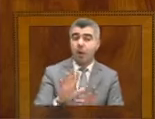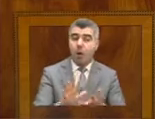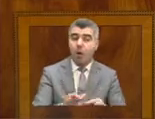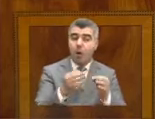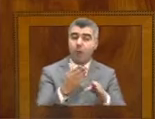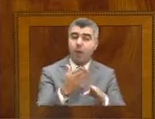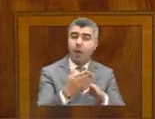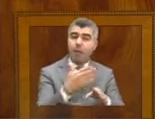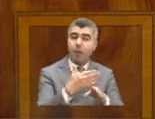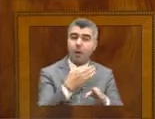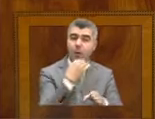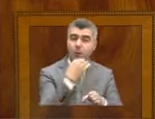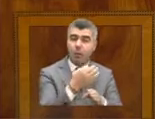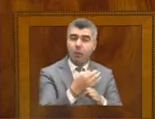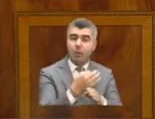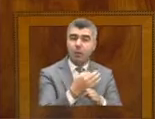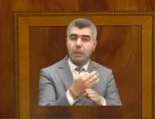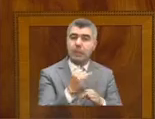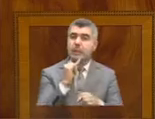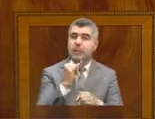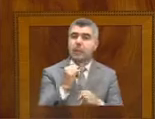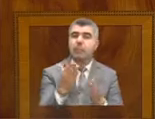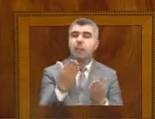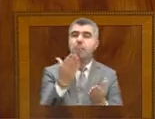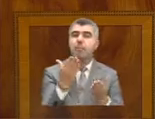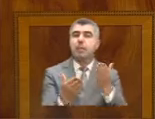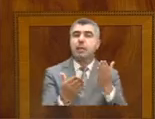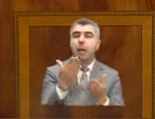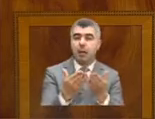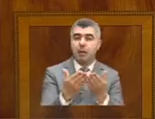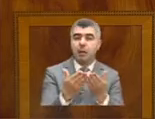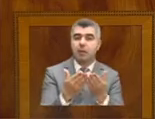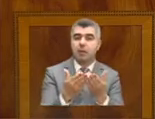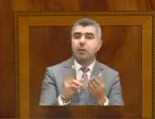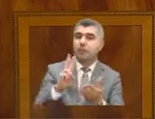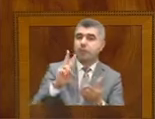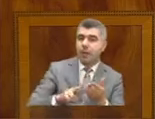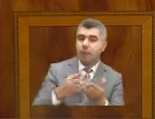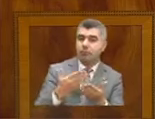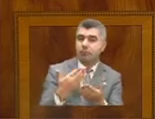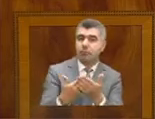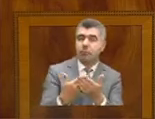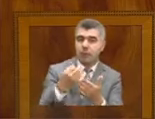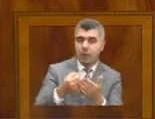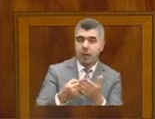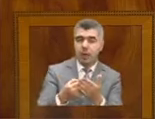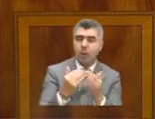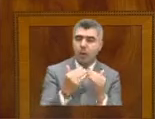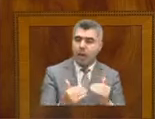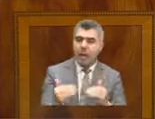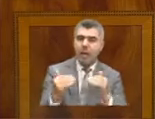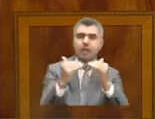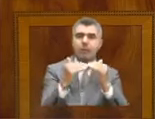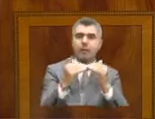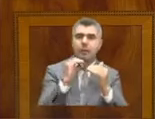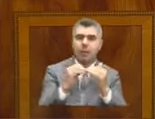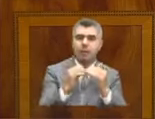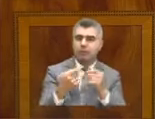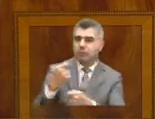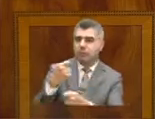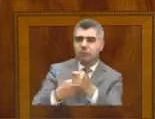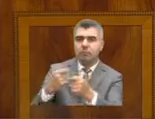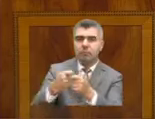ذكرت سابقا على التوازن بين الطموحات والإمكانيات، وعلى الانسجام بين الأبعاد